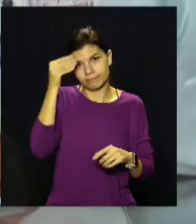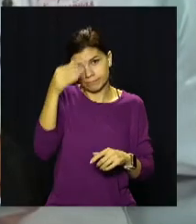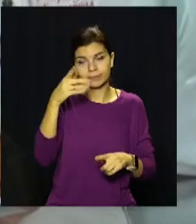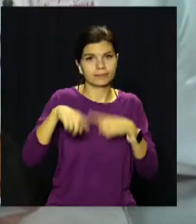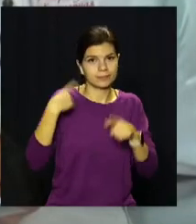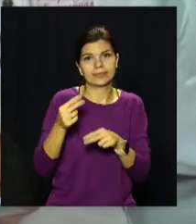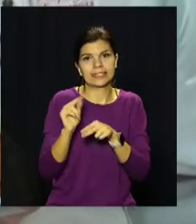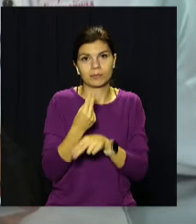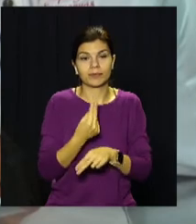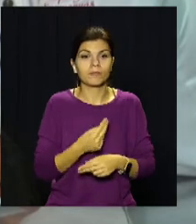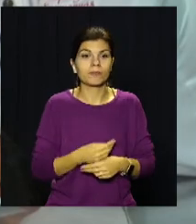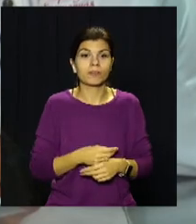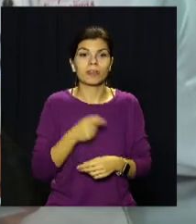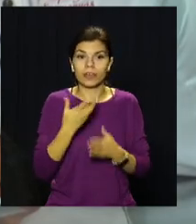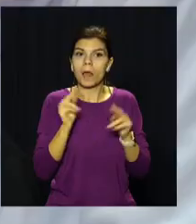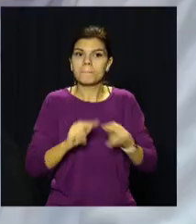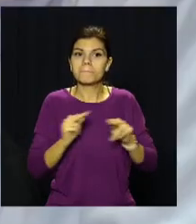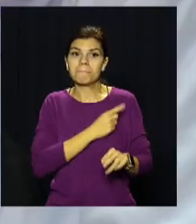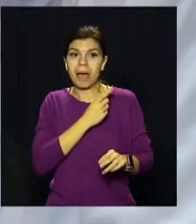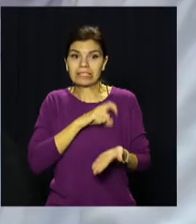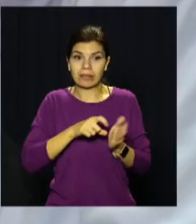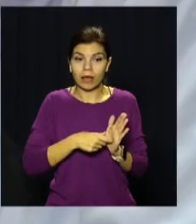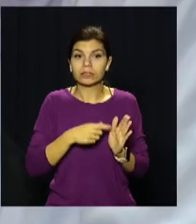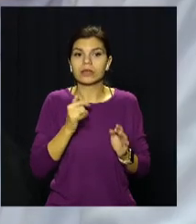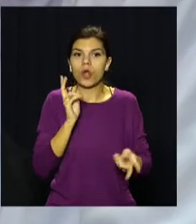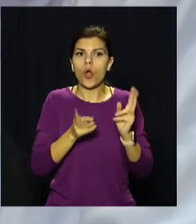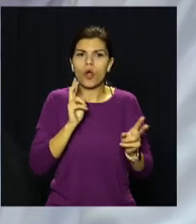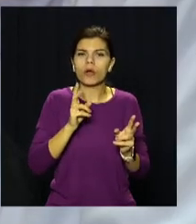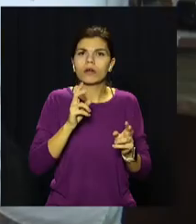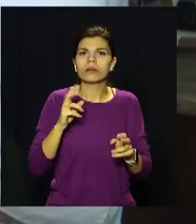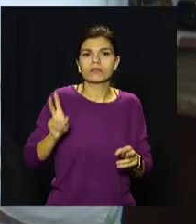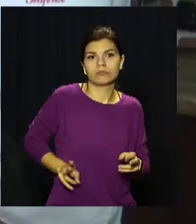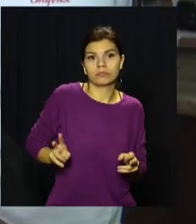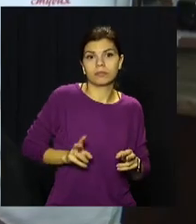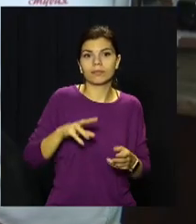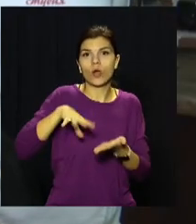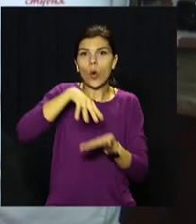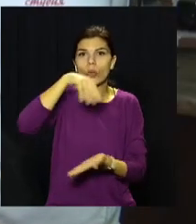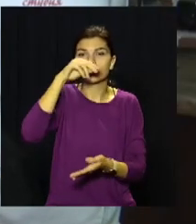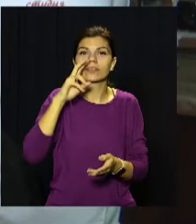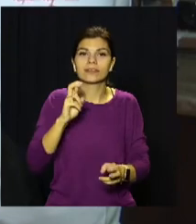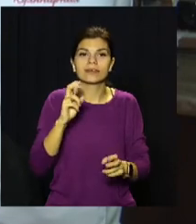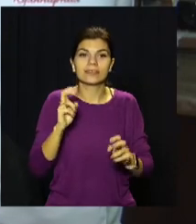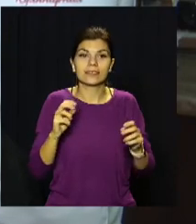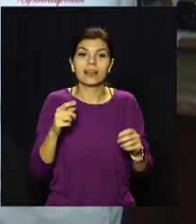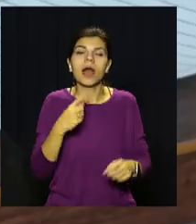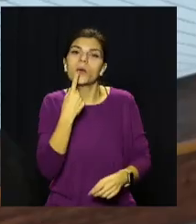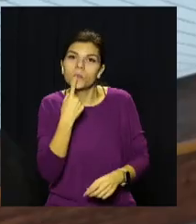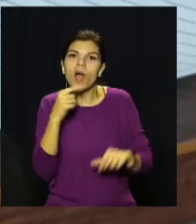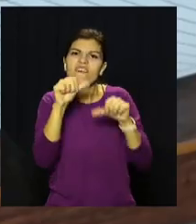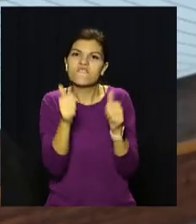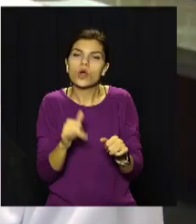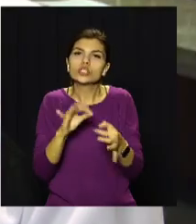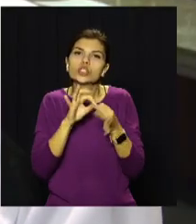старатися. У складі журі і викладачі майстер-класів, і керівники кондитерських підприємств. У десертах оцінювали смак, оформлення та